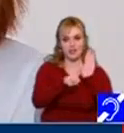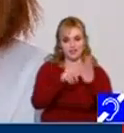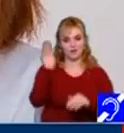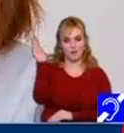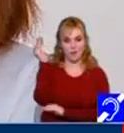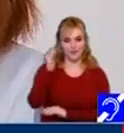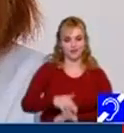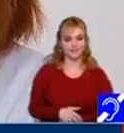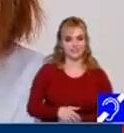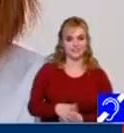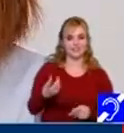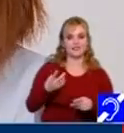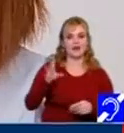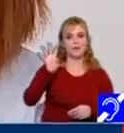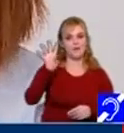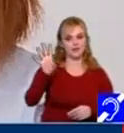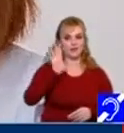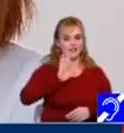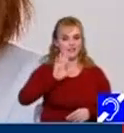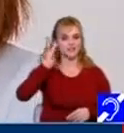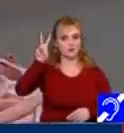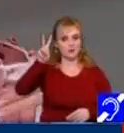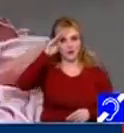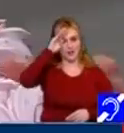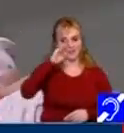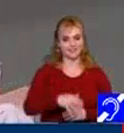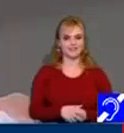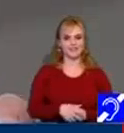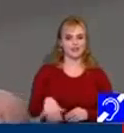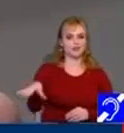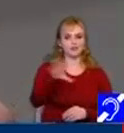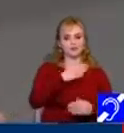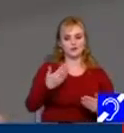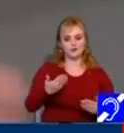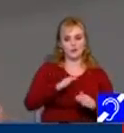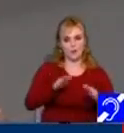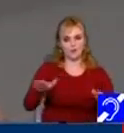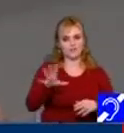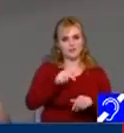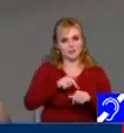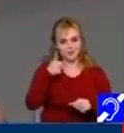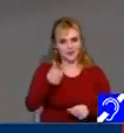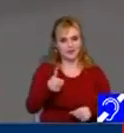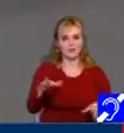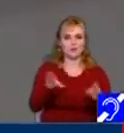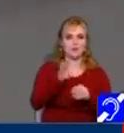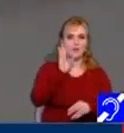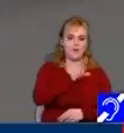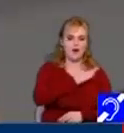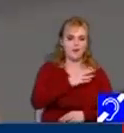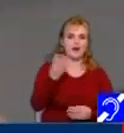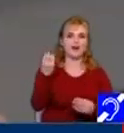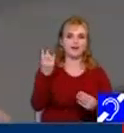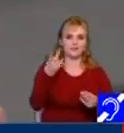copilași, dintre care 4 fetițe și 2 băiței. Toți copiii sunt în stare foarte bună cu mamele lor. Urmează să se